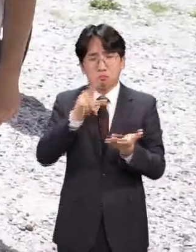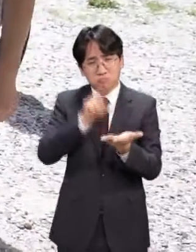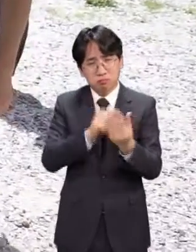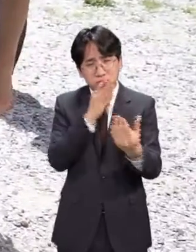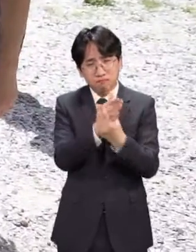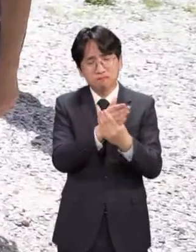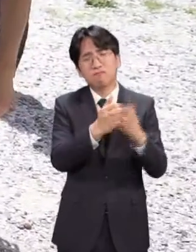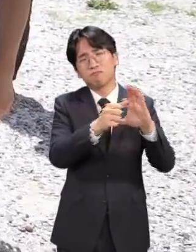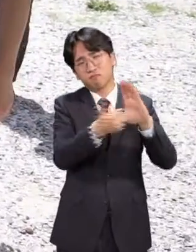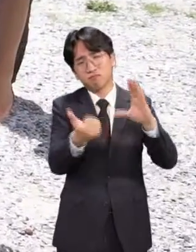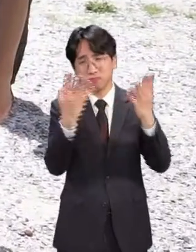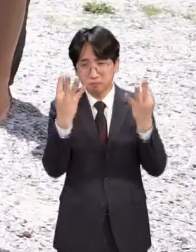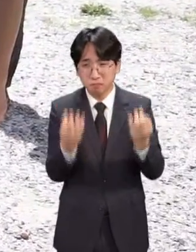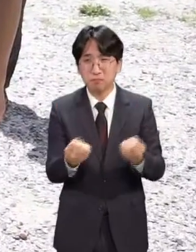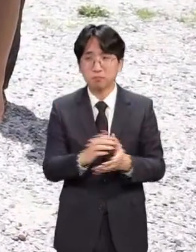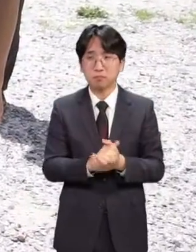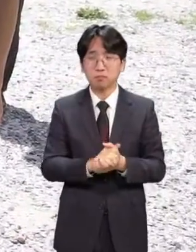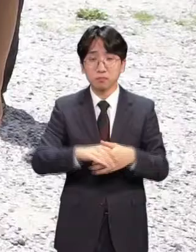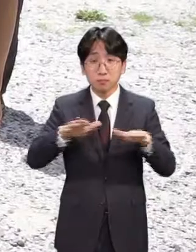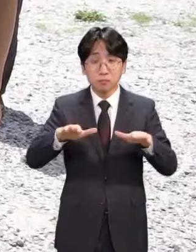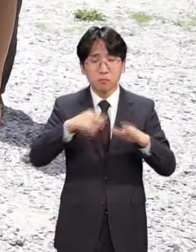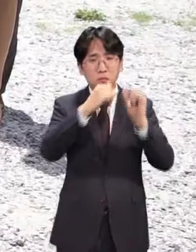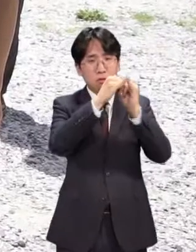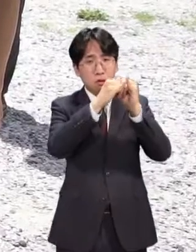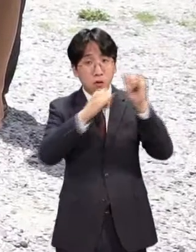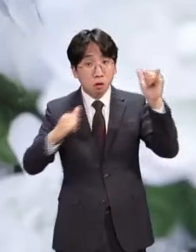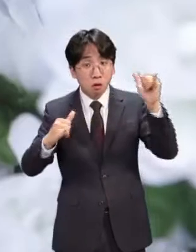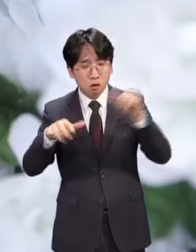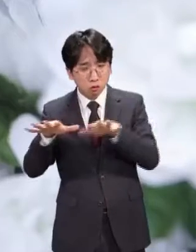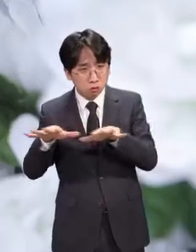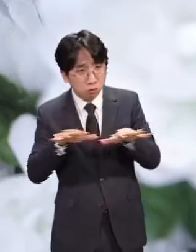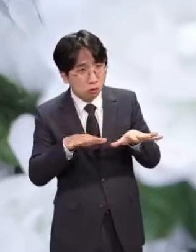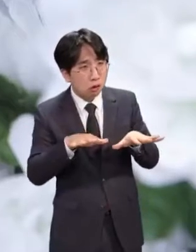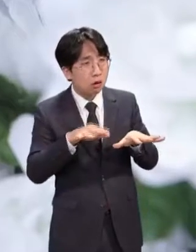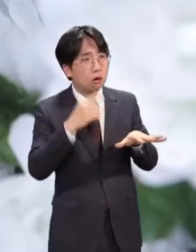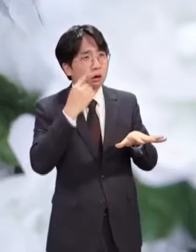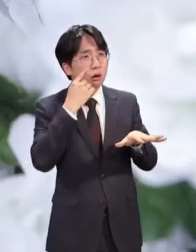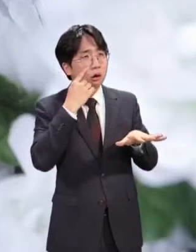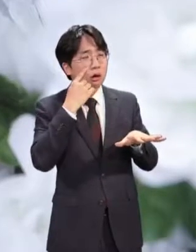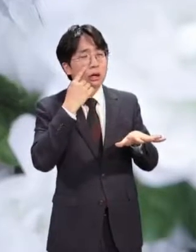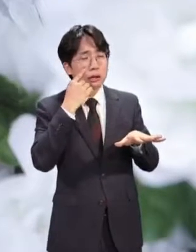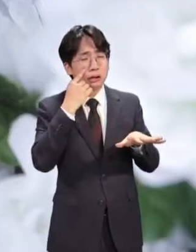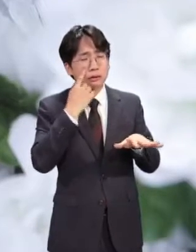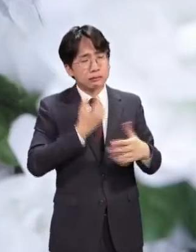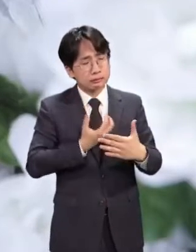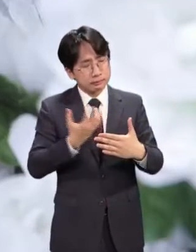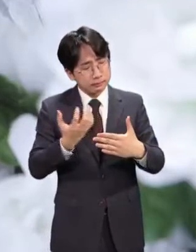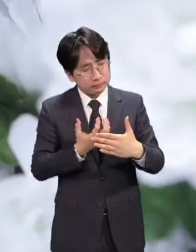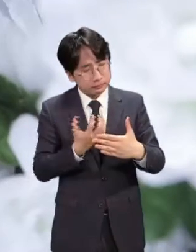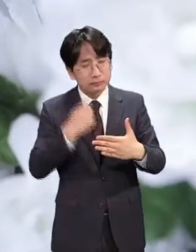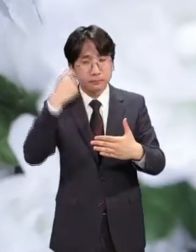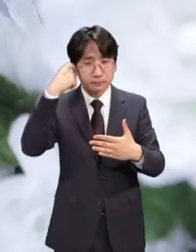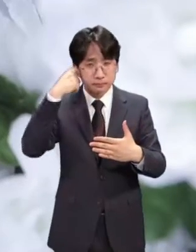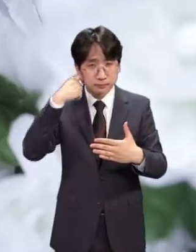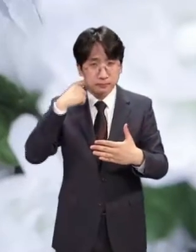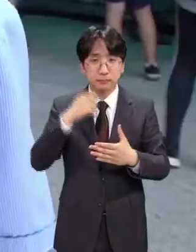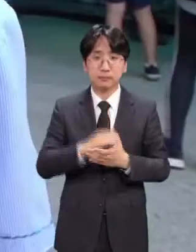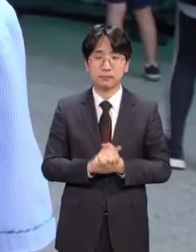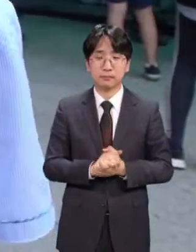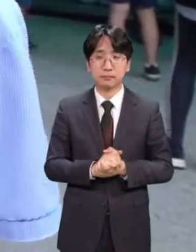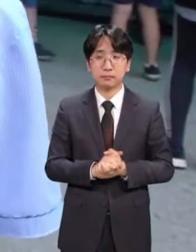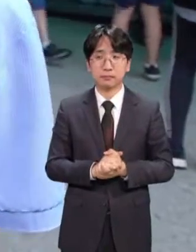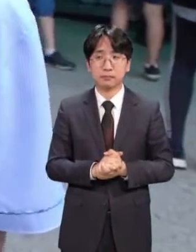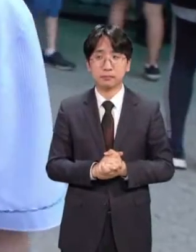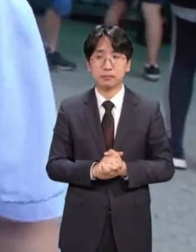직접 마주한 역사의 현장에서 어린 학생들은 전쟁의 아픔을 느끼고 감사함을 배웁니다. 좋은 것은